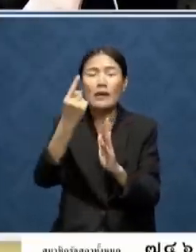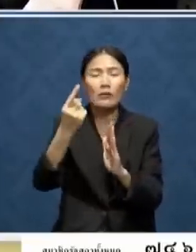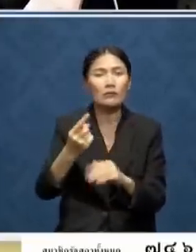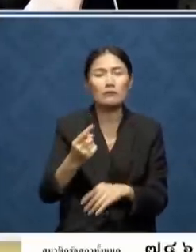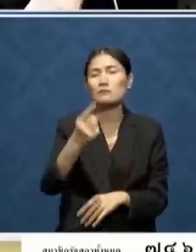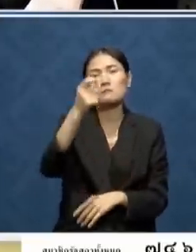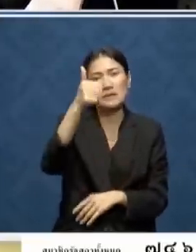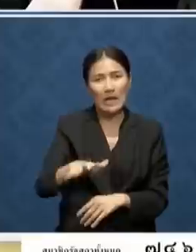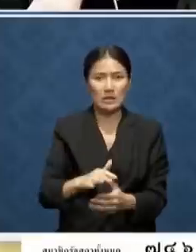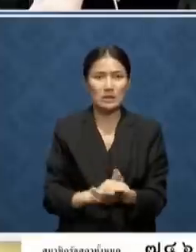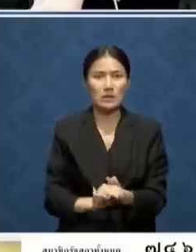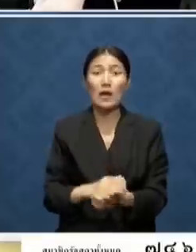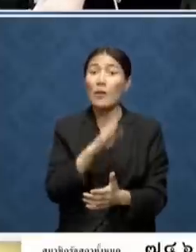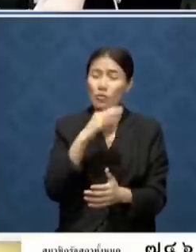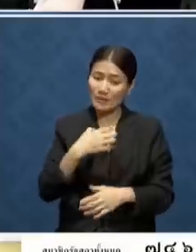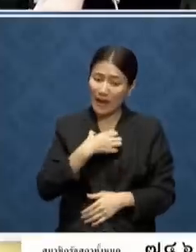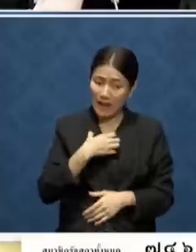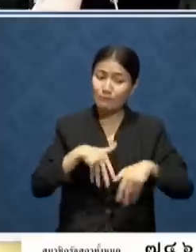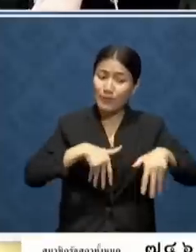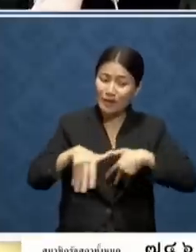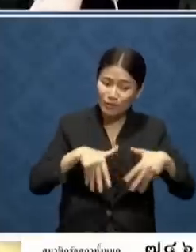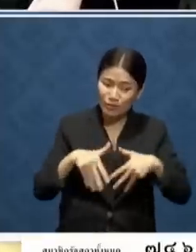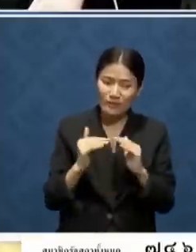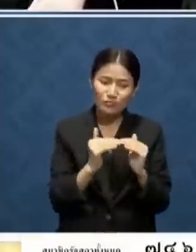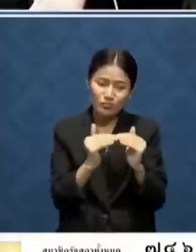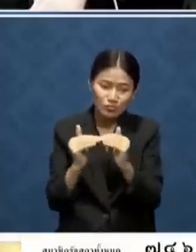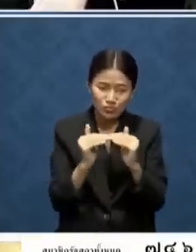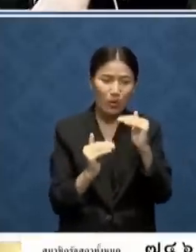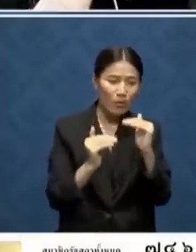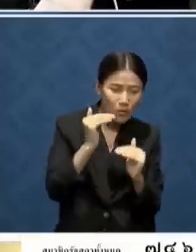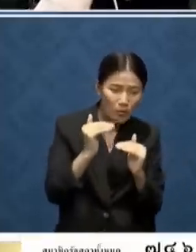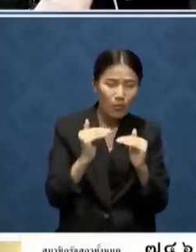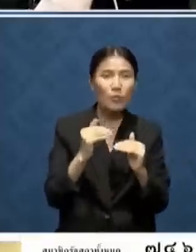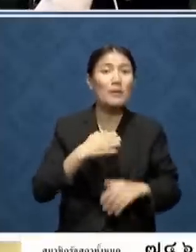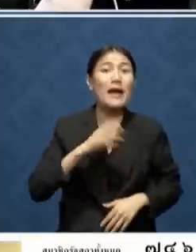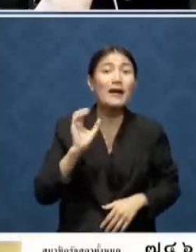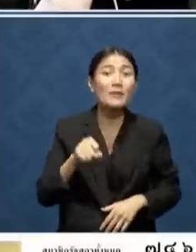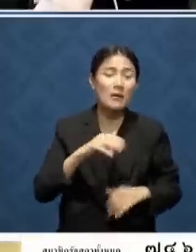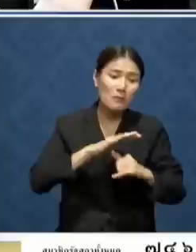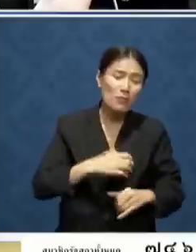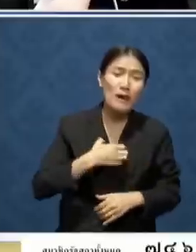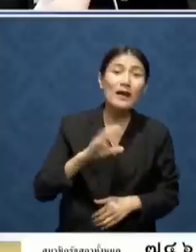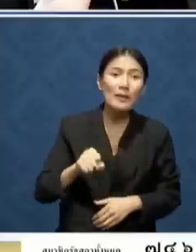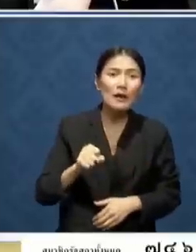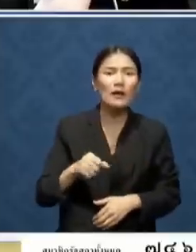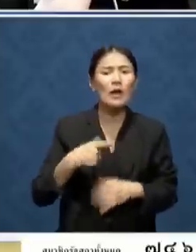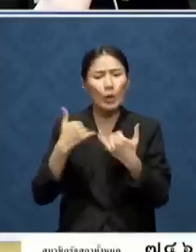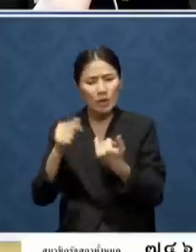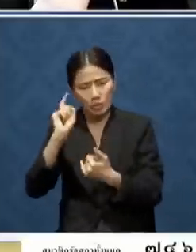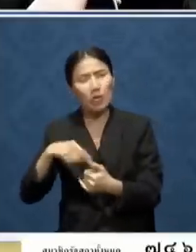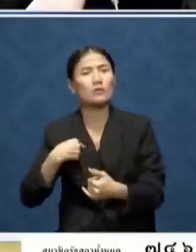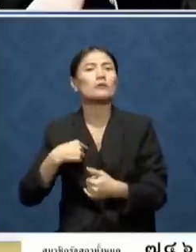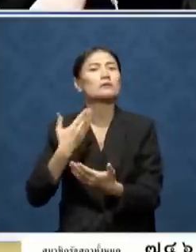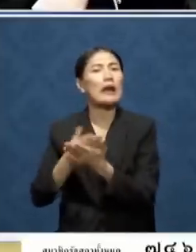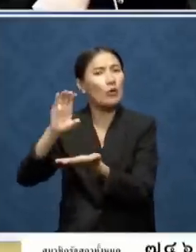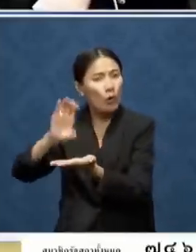สุดท้ายเนี่ยถ้าจะให้มีการลดความเหลื่อมล้ำอย่างเป็นรูปธรรมเราเราเลี่ยงไม่ได้ที่จะต้องพูดถึงการปฏิรูปการจัดงบประมาณแล้วก็ระบบภาษีไป